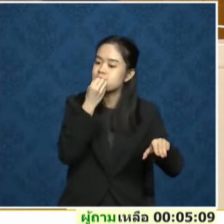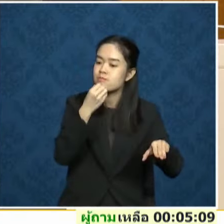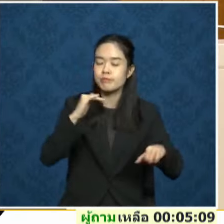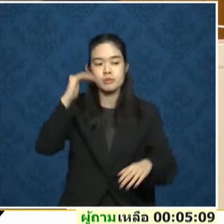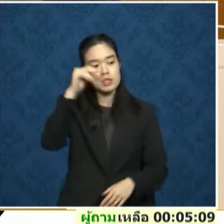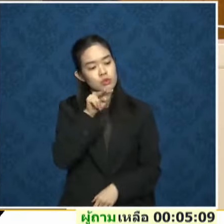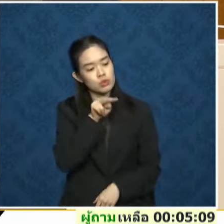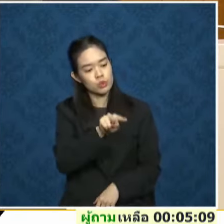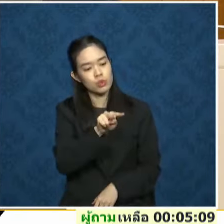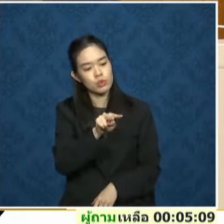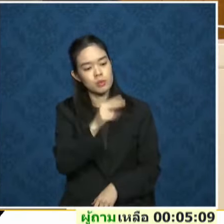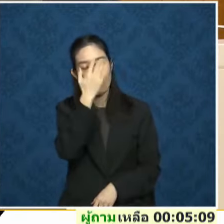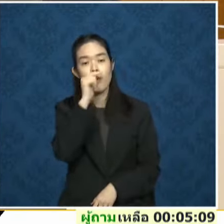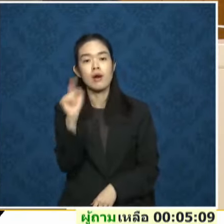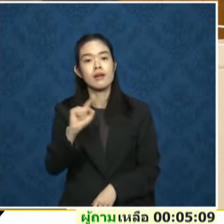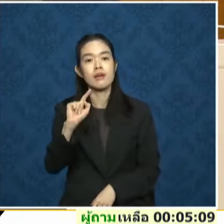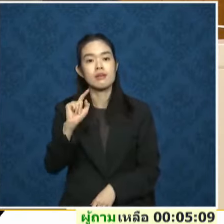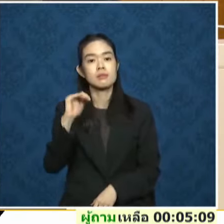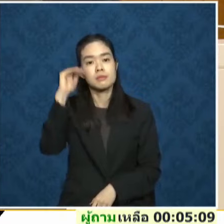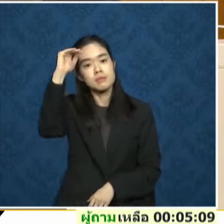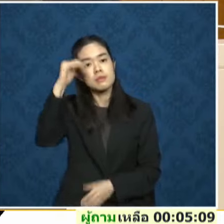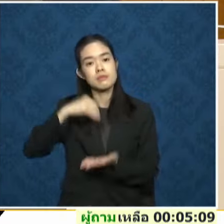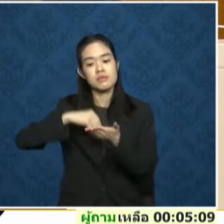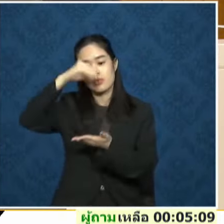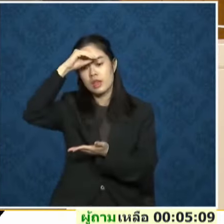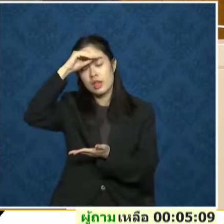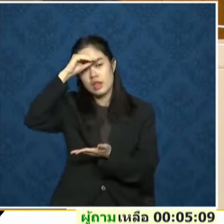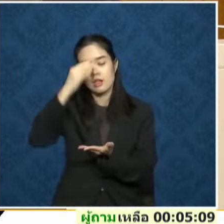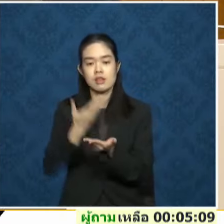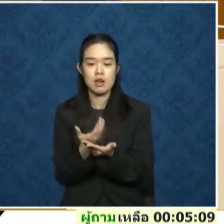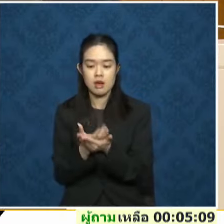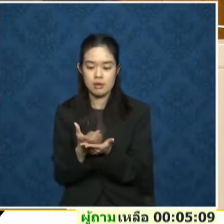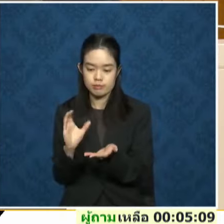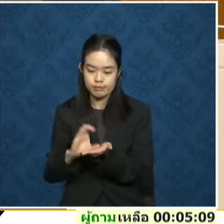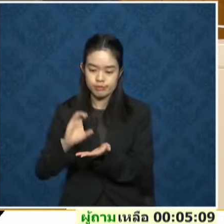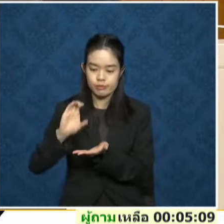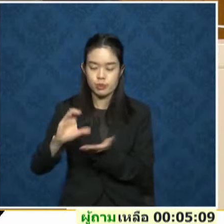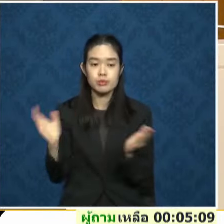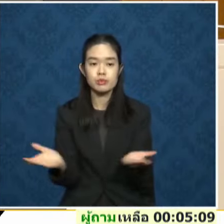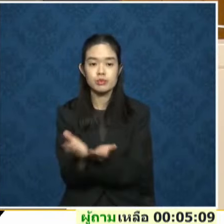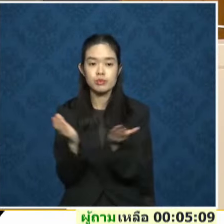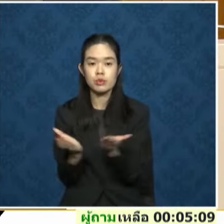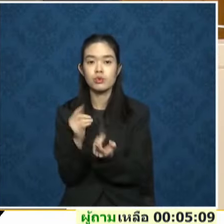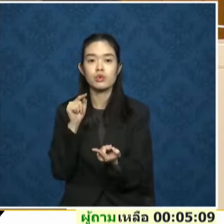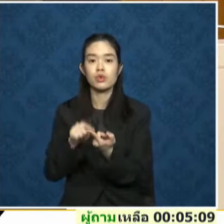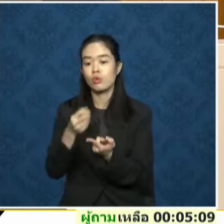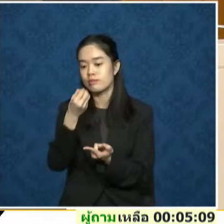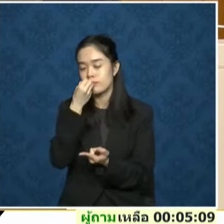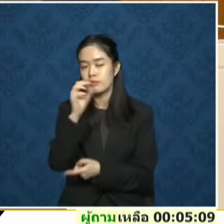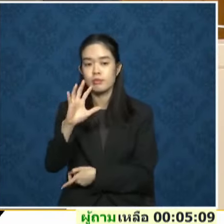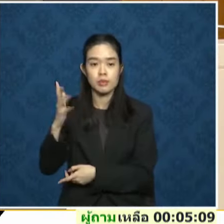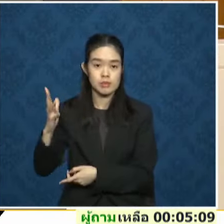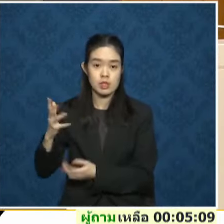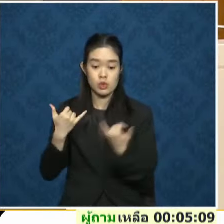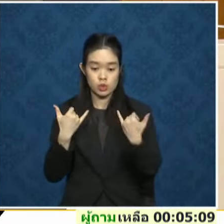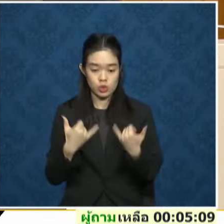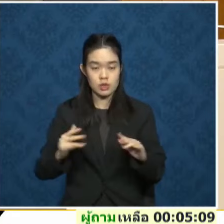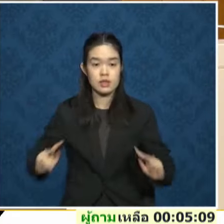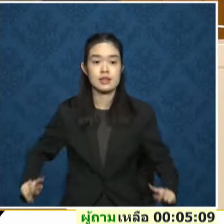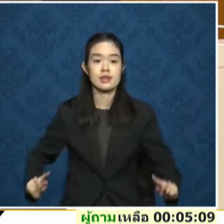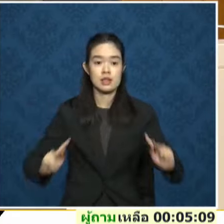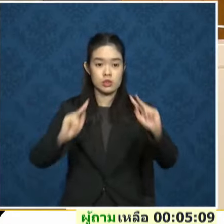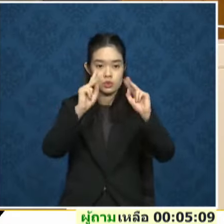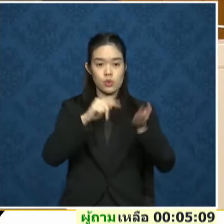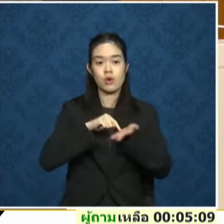งินอุดหนุนค่าอาหารกลางวันตอนนี้ท่านรัฐมนตรีว่าการกระทรวงสาธารณสุขได้ทำเรื่องถึงท่านนายกรั